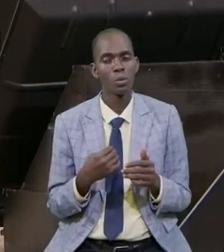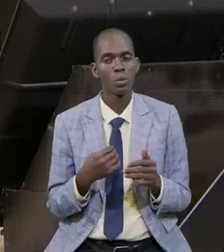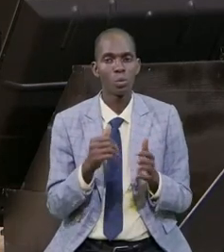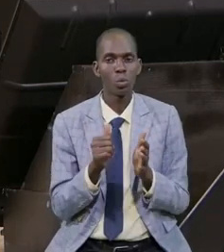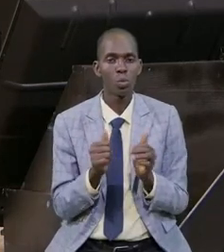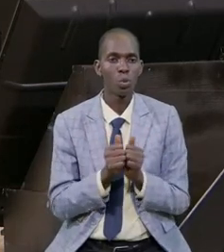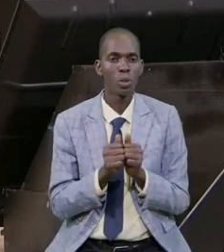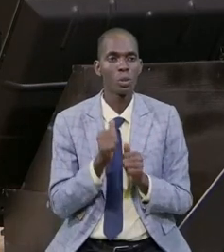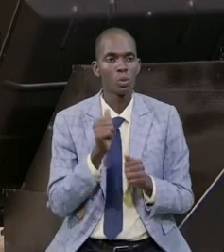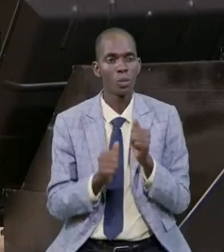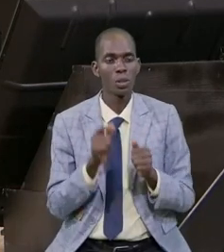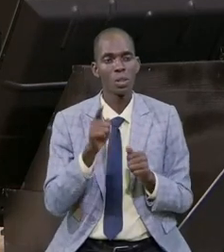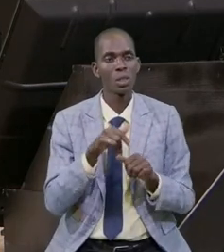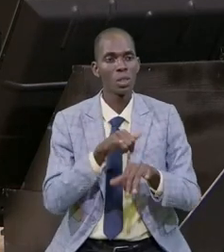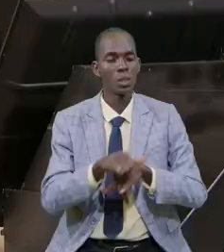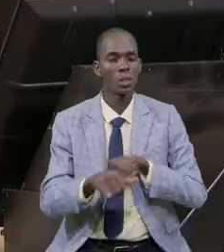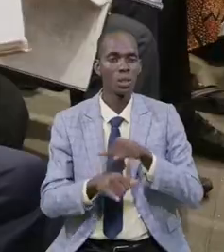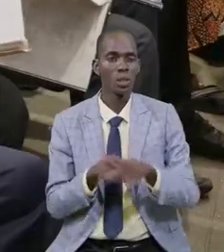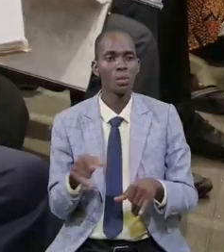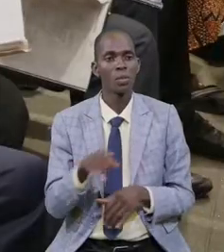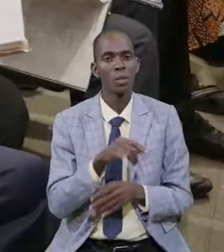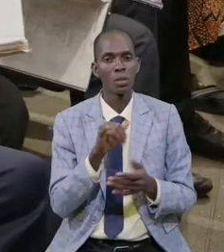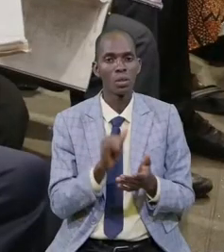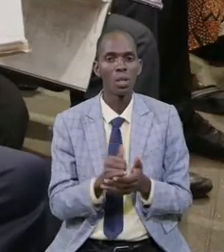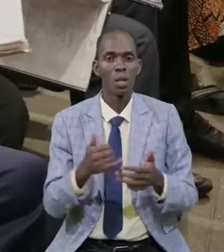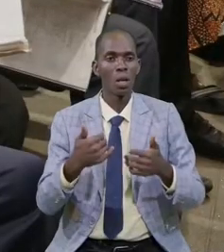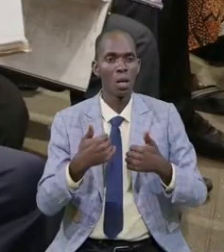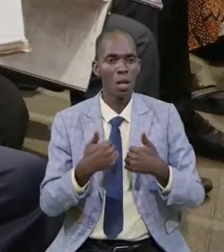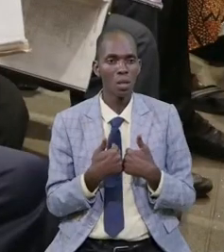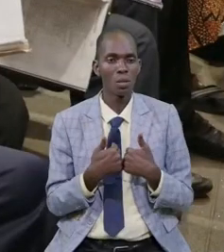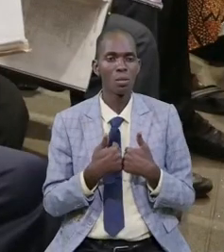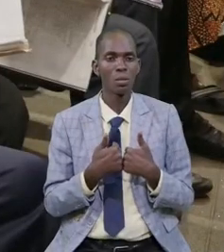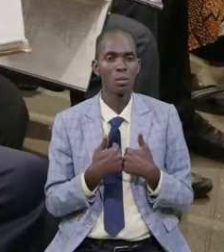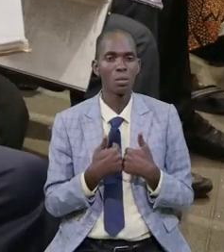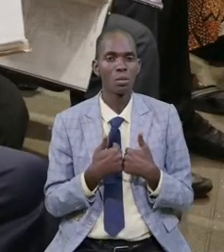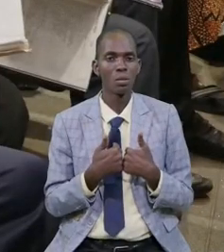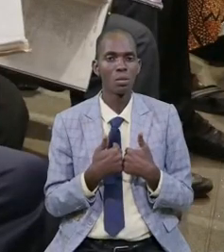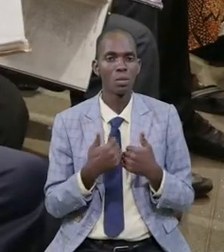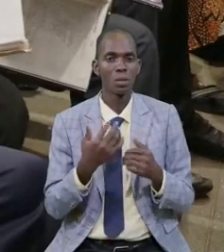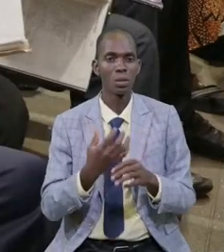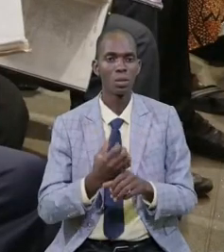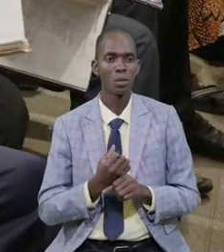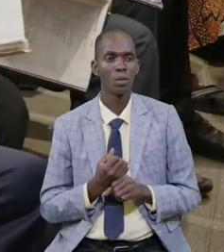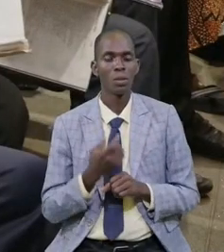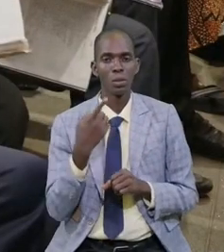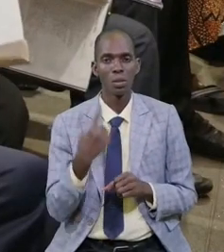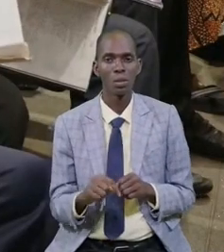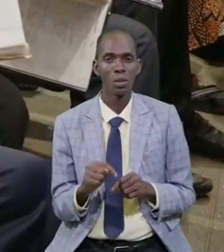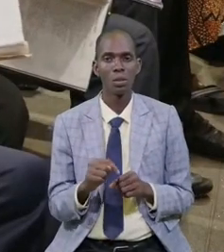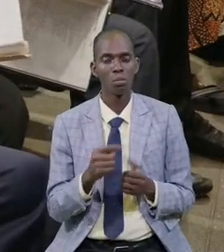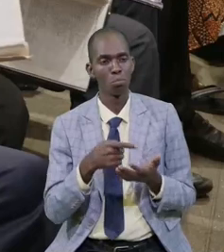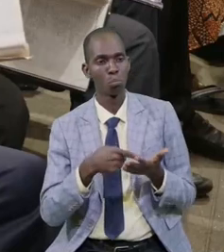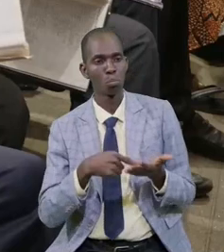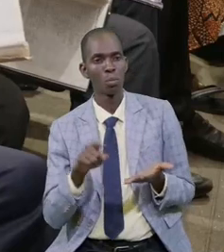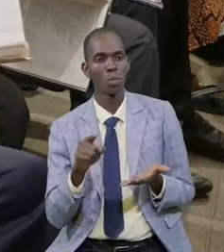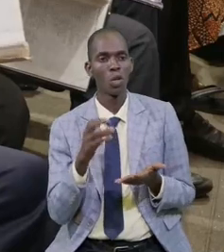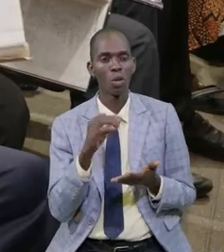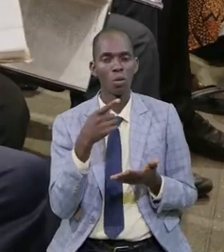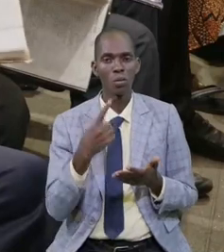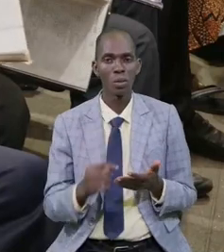par lesquels il avait séduit ceux qui avaient pris la marque de